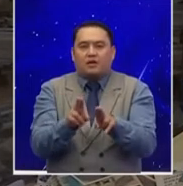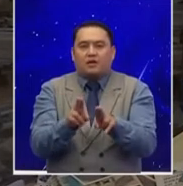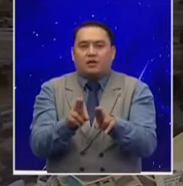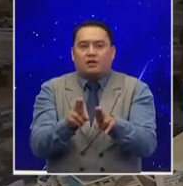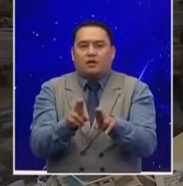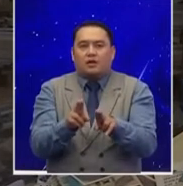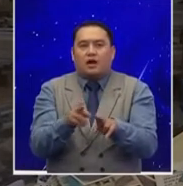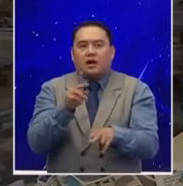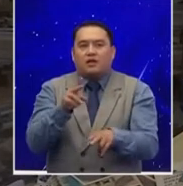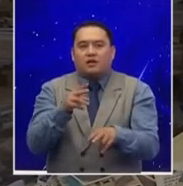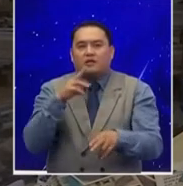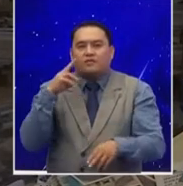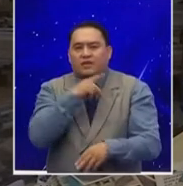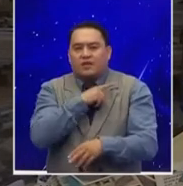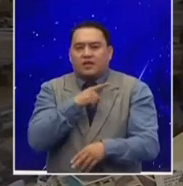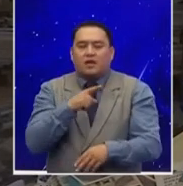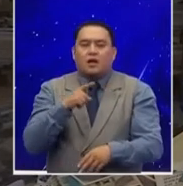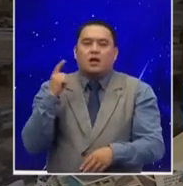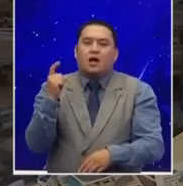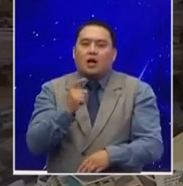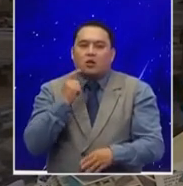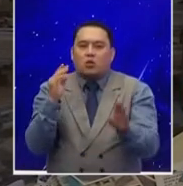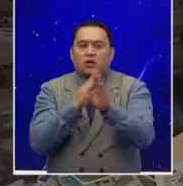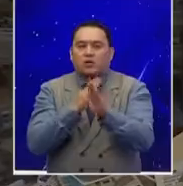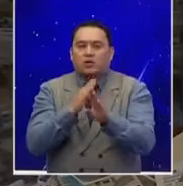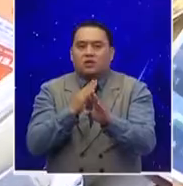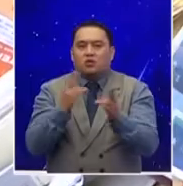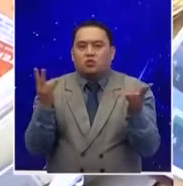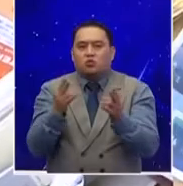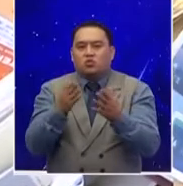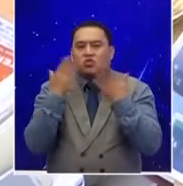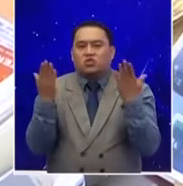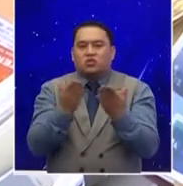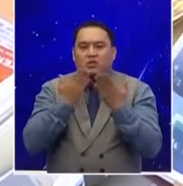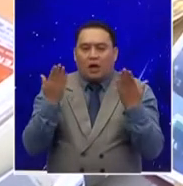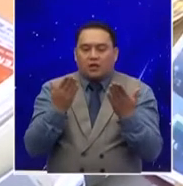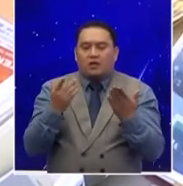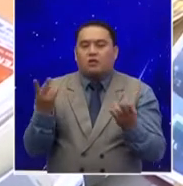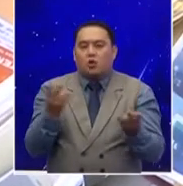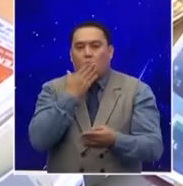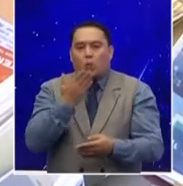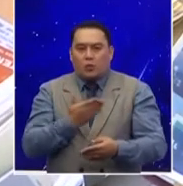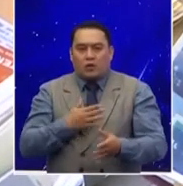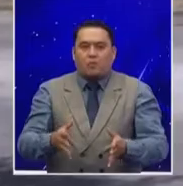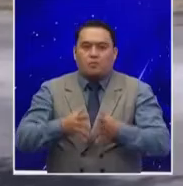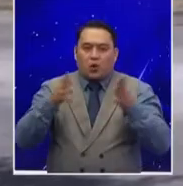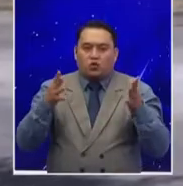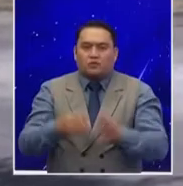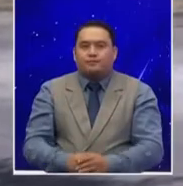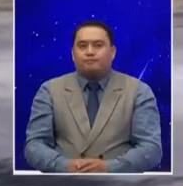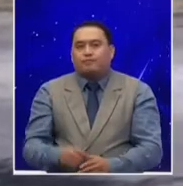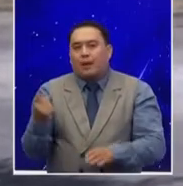сжигая книги, они вредили экологии. Эти книги не надо сжигать, их нужно читать. Я думаю, что теперь любителей книг станет больше.